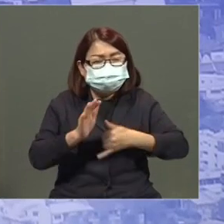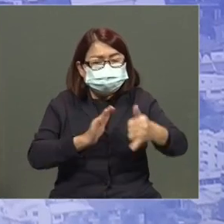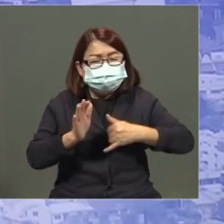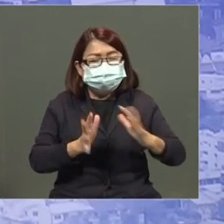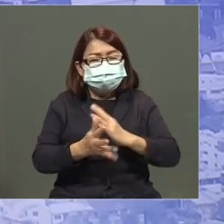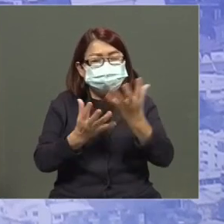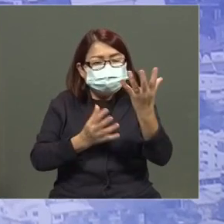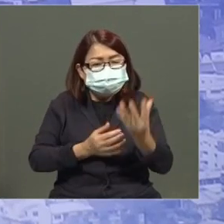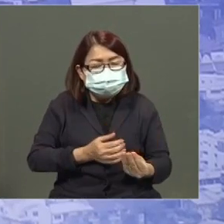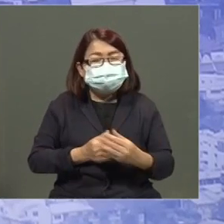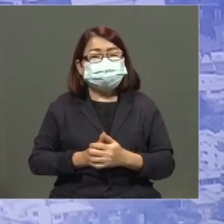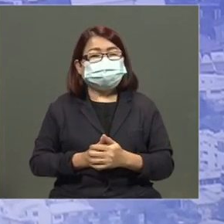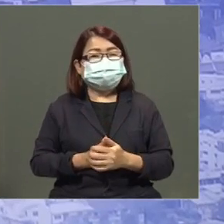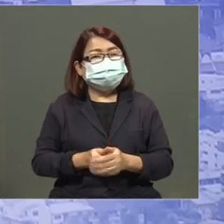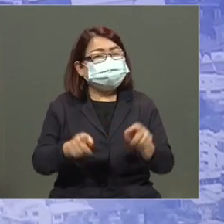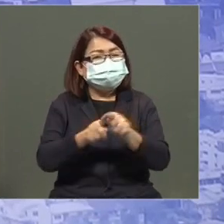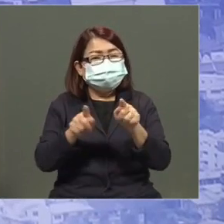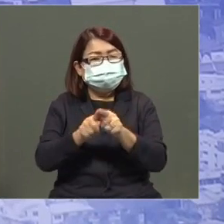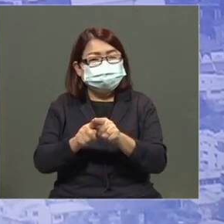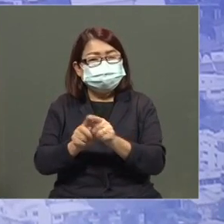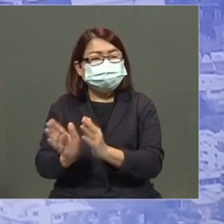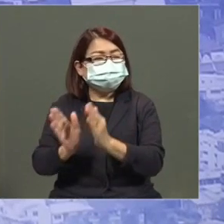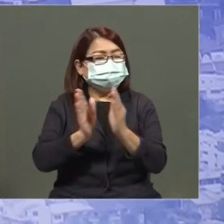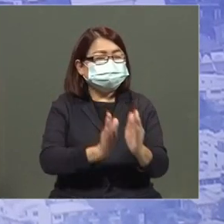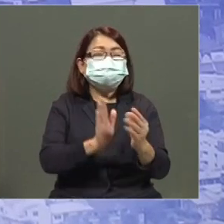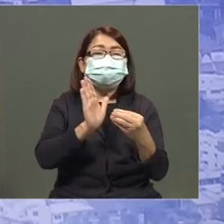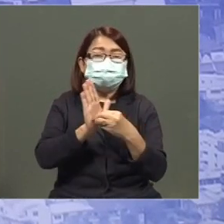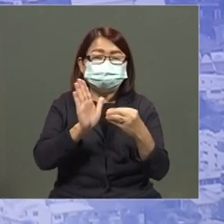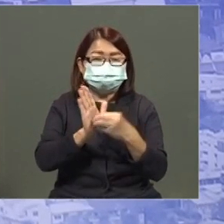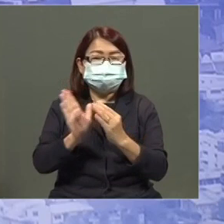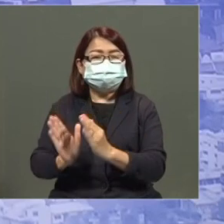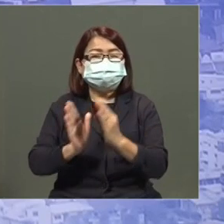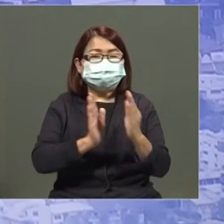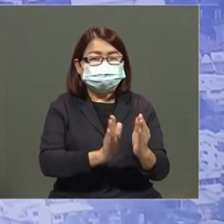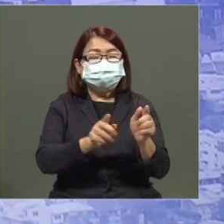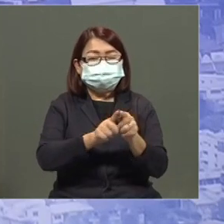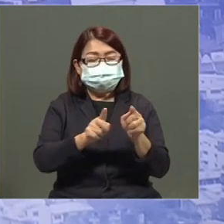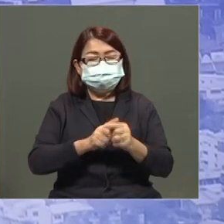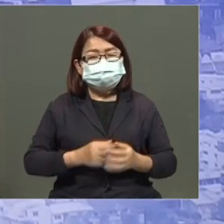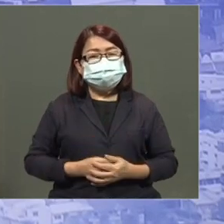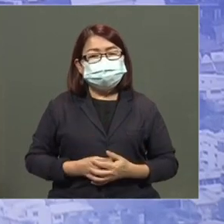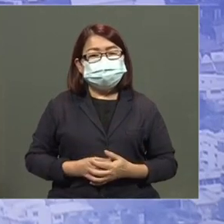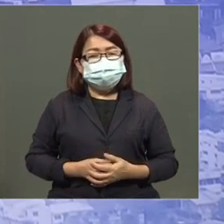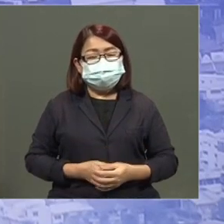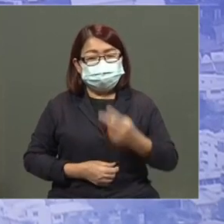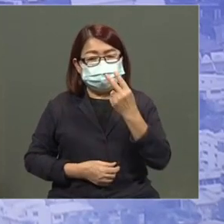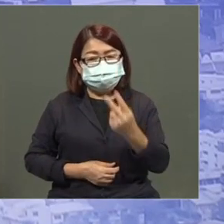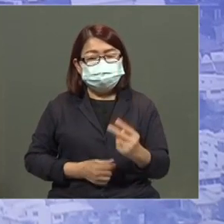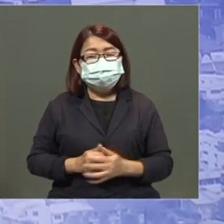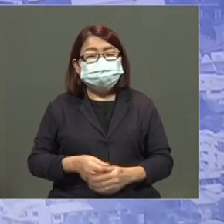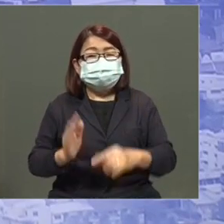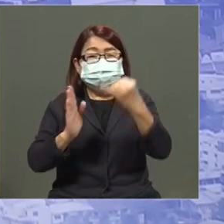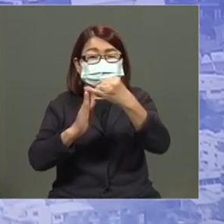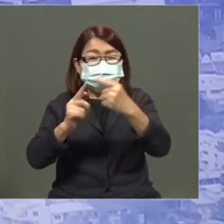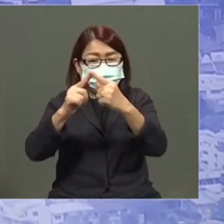การใช้ลักษณะการดูแลเดียวกันกับกทม.ด้วยนะคะถ้ามาดูในส่วนของตัวเลข10จังหวั